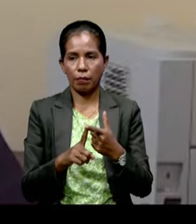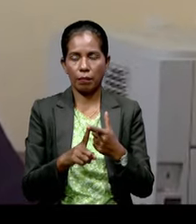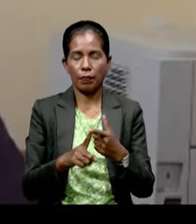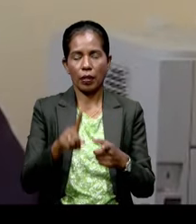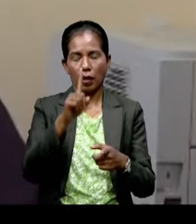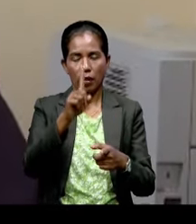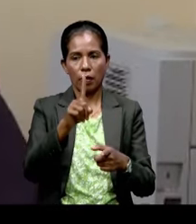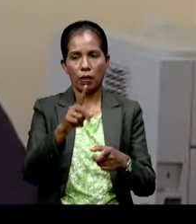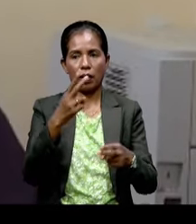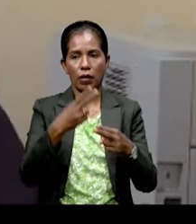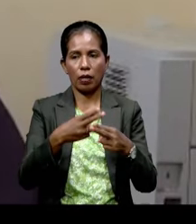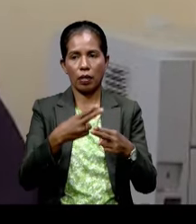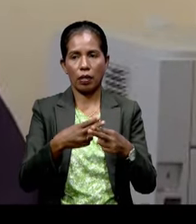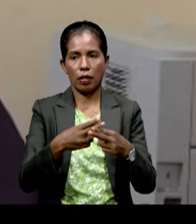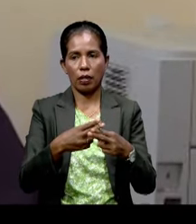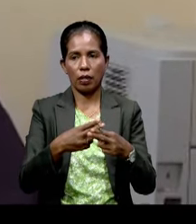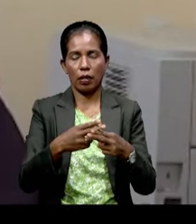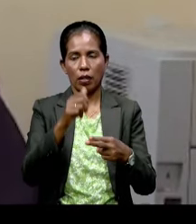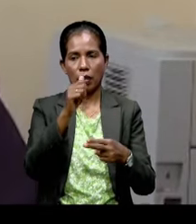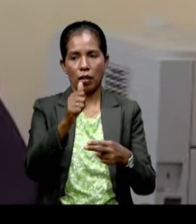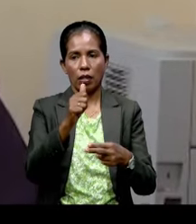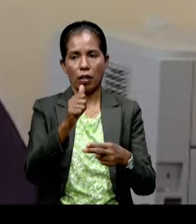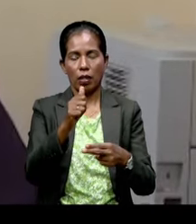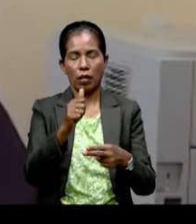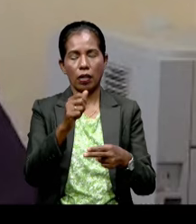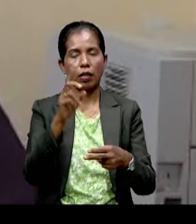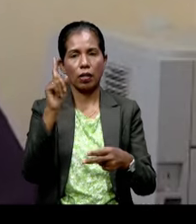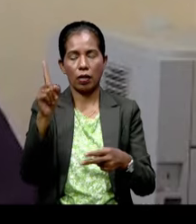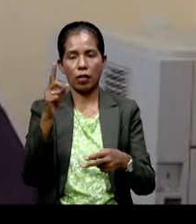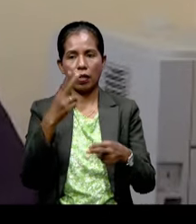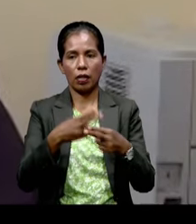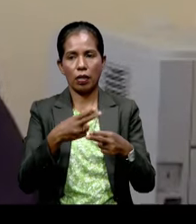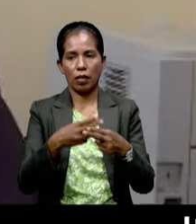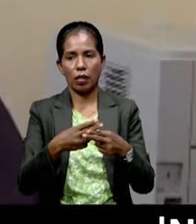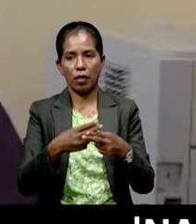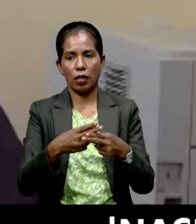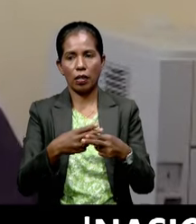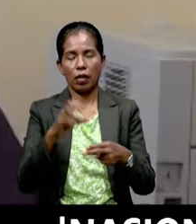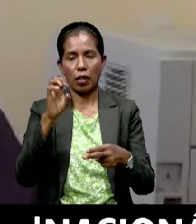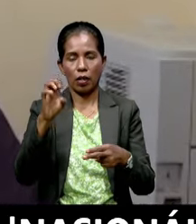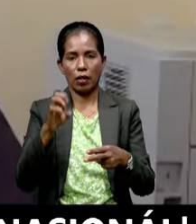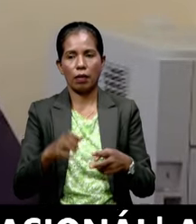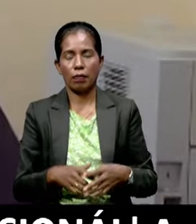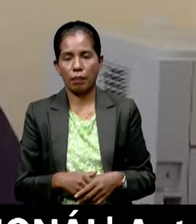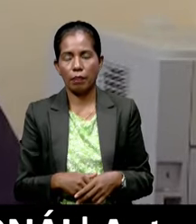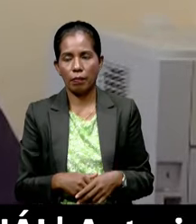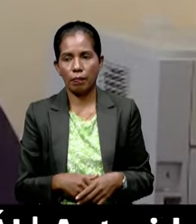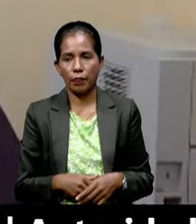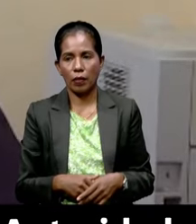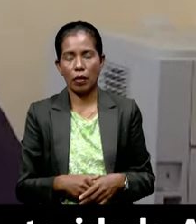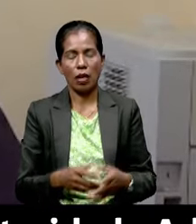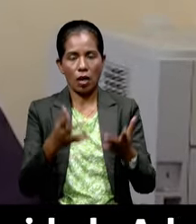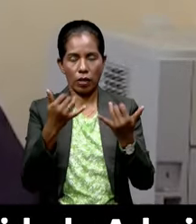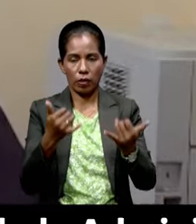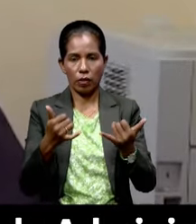ida makaninia narang a ida makaninia narang e ida maka warna